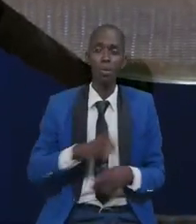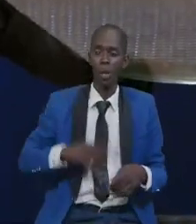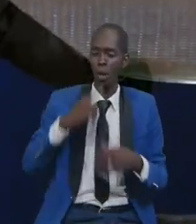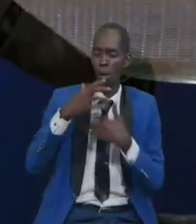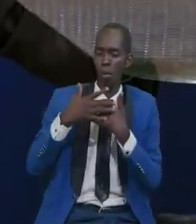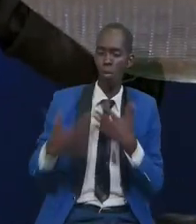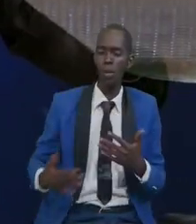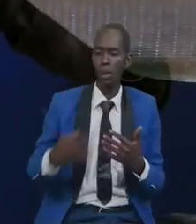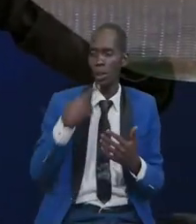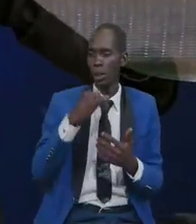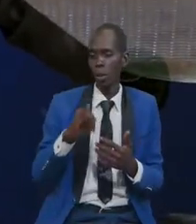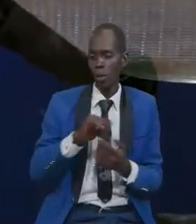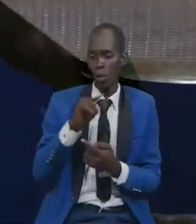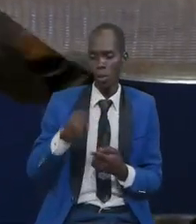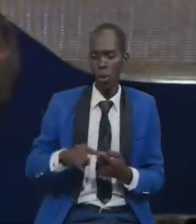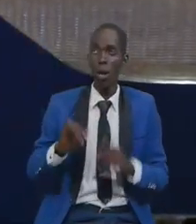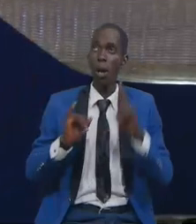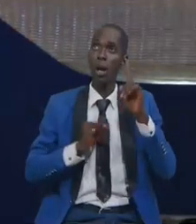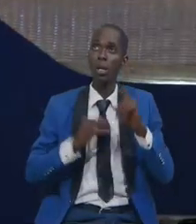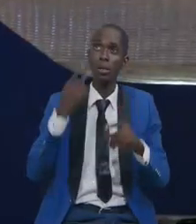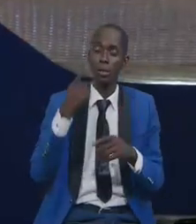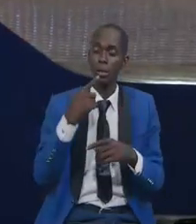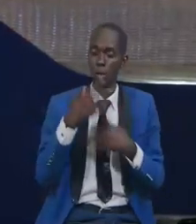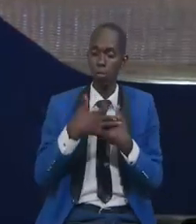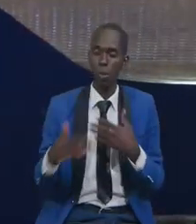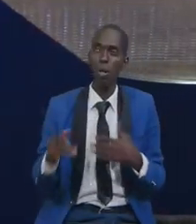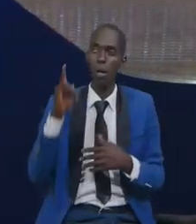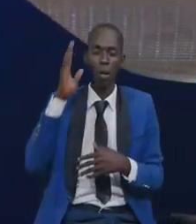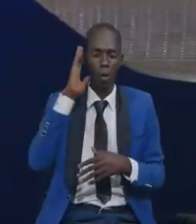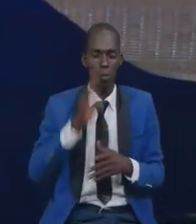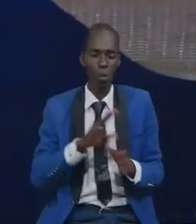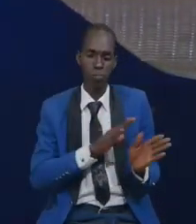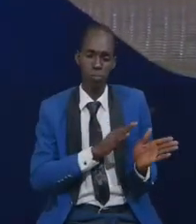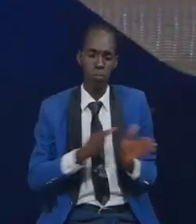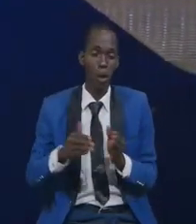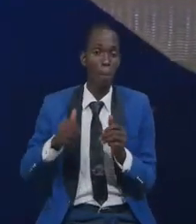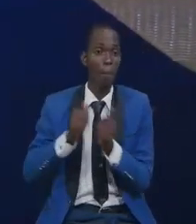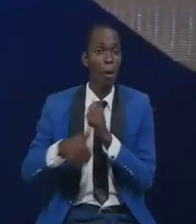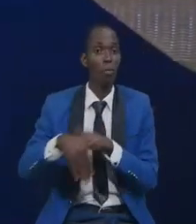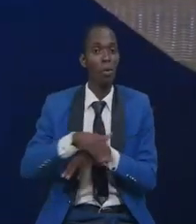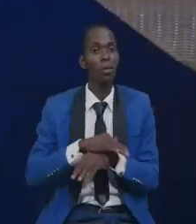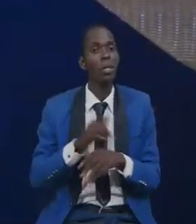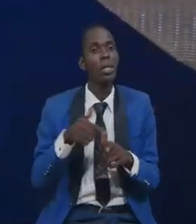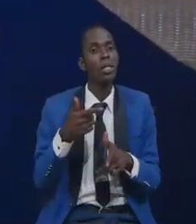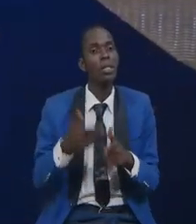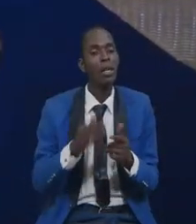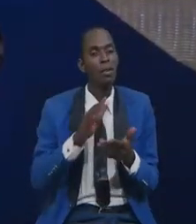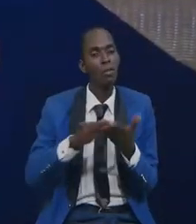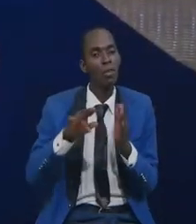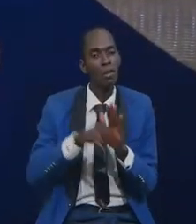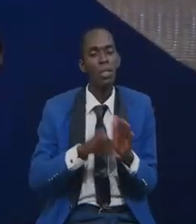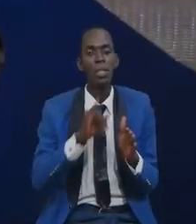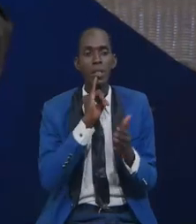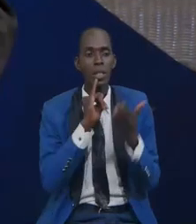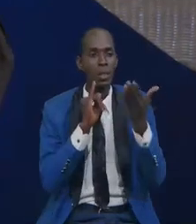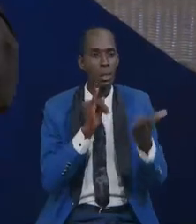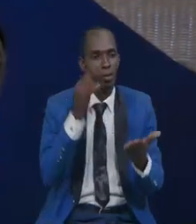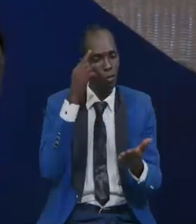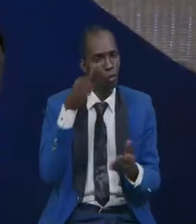cause de son sang, si je vois le sang, je ne passerai pas dessus vous. Le pardon est disponible pour à ceux-là qui se repentent. La régénération,